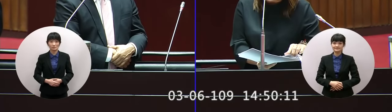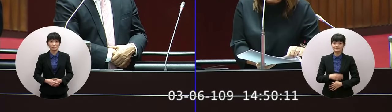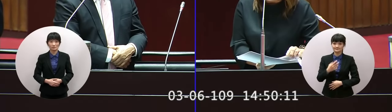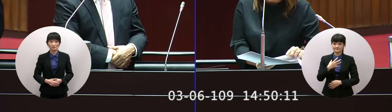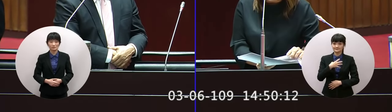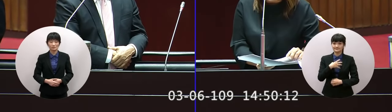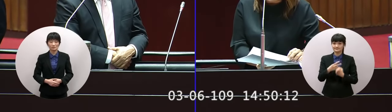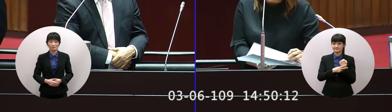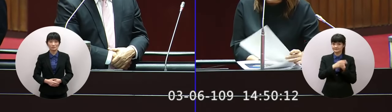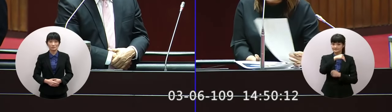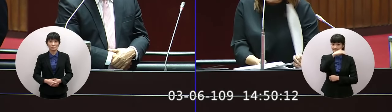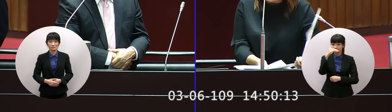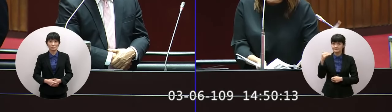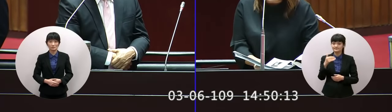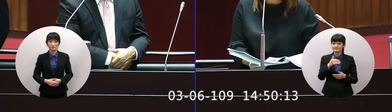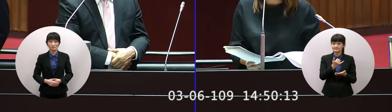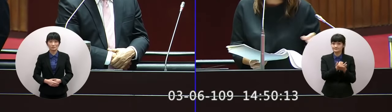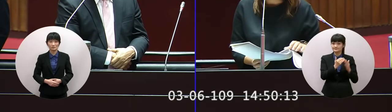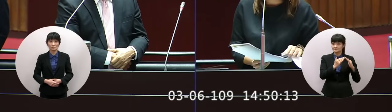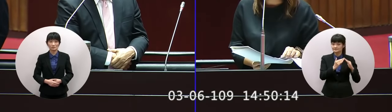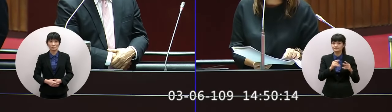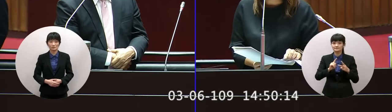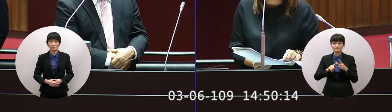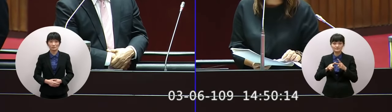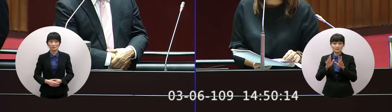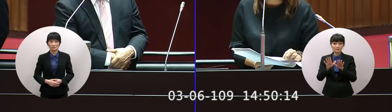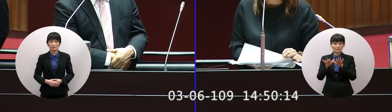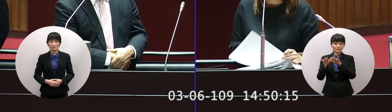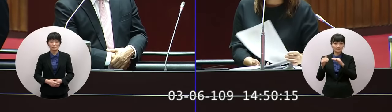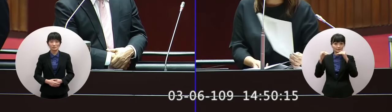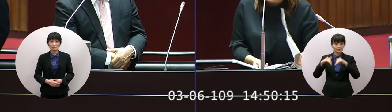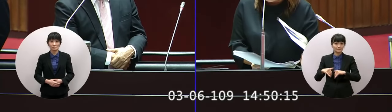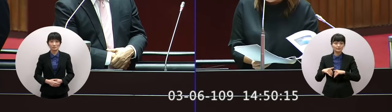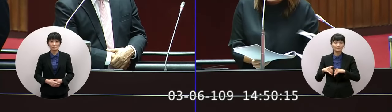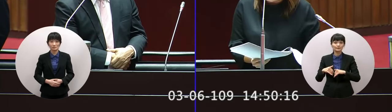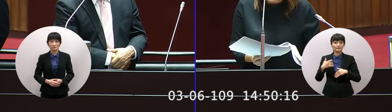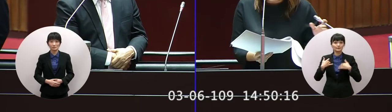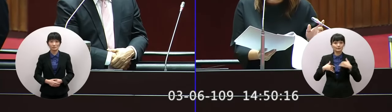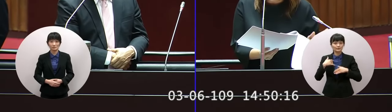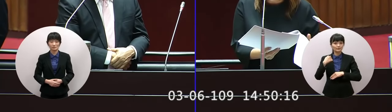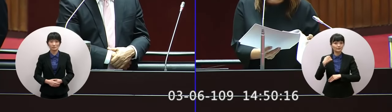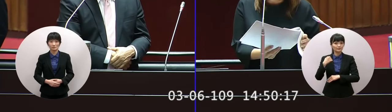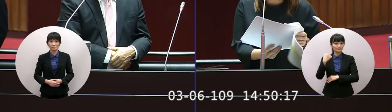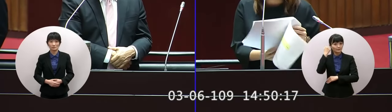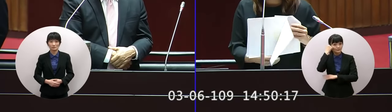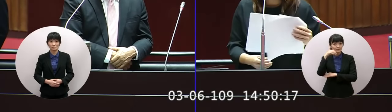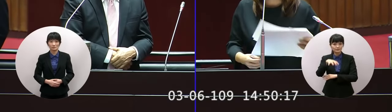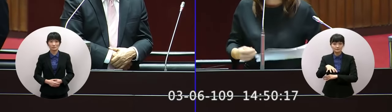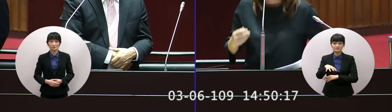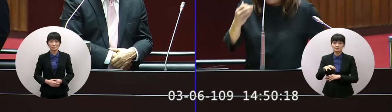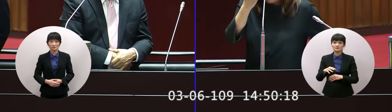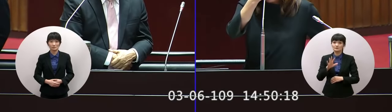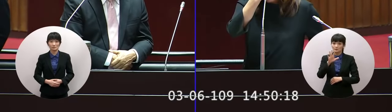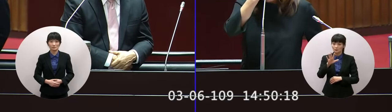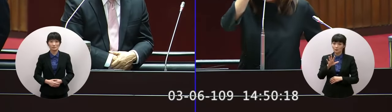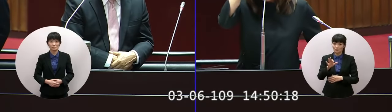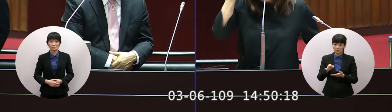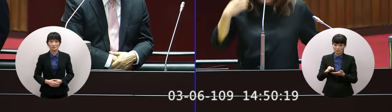阿里山宾馆或者像蝴蝶谷度假村，它甚至有 villa 的，它的住宿高达